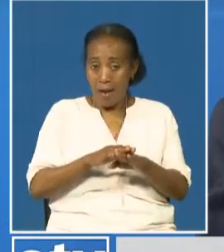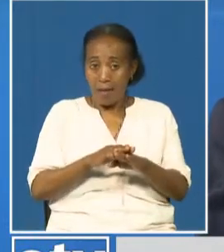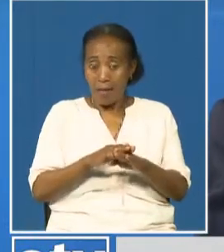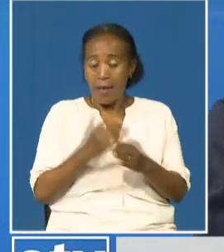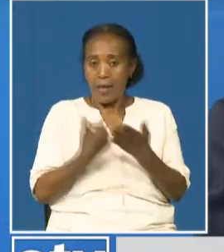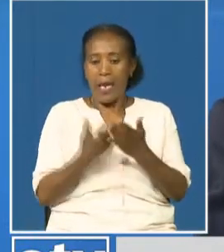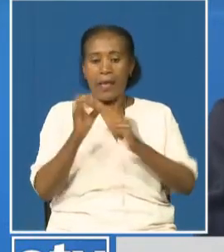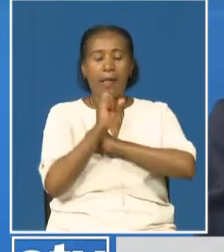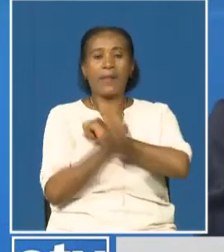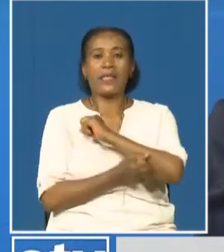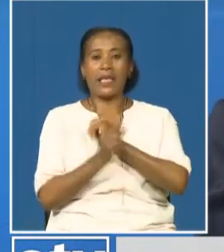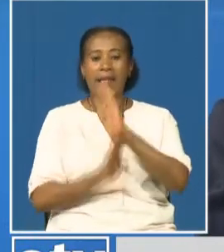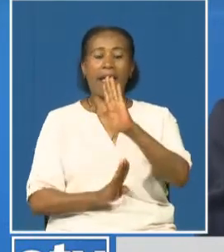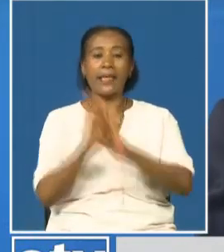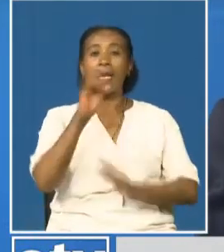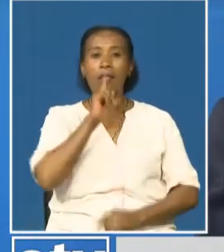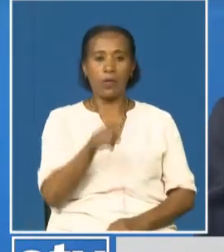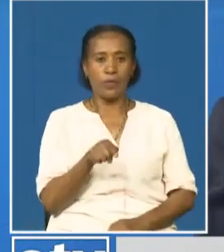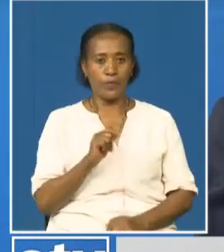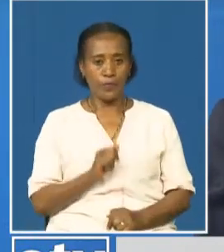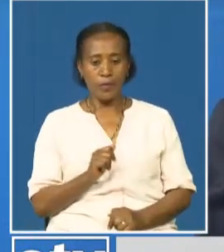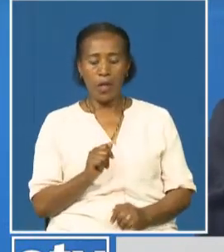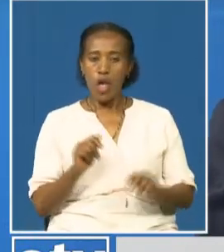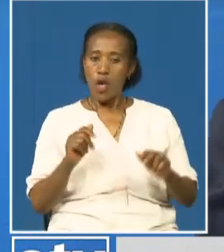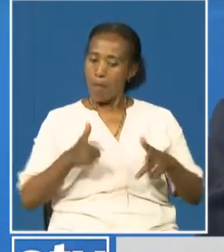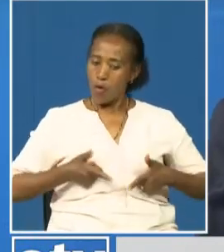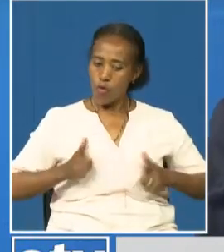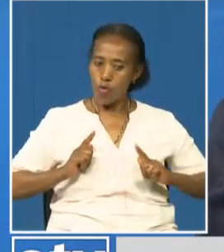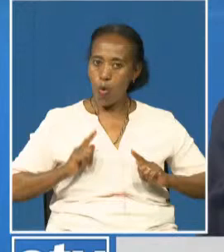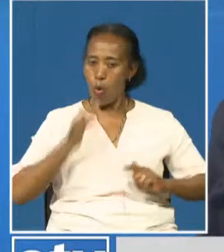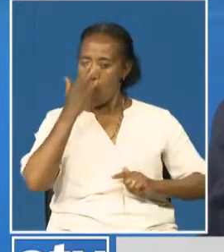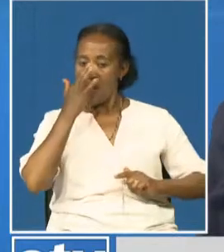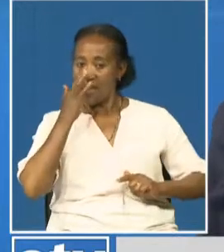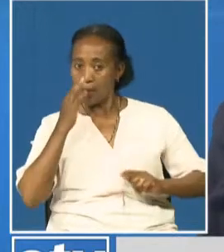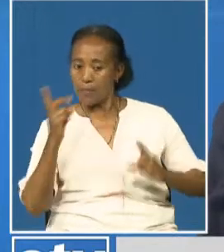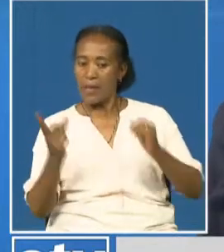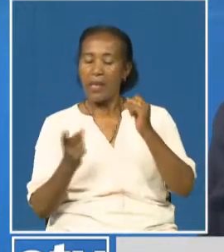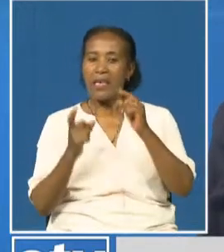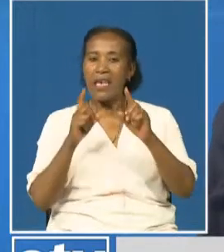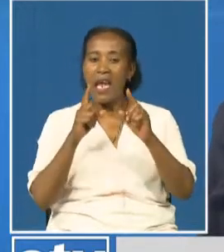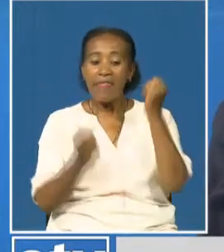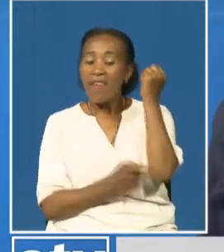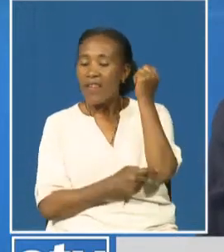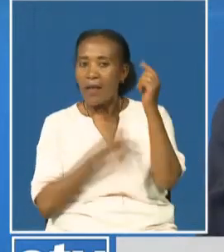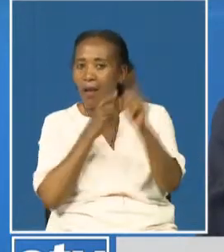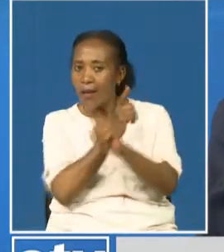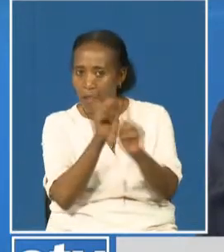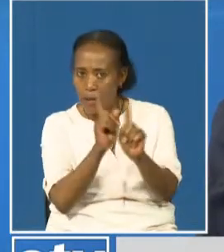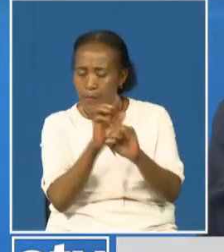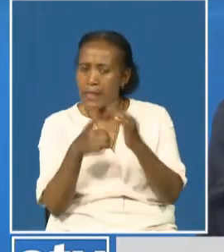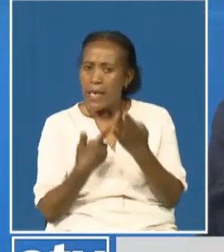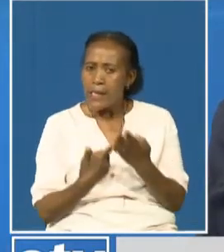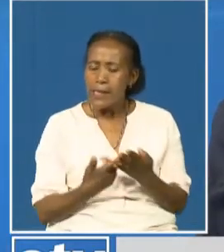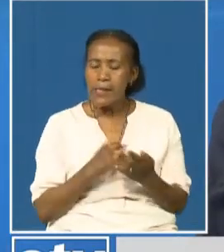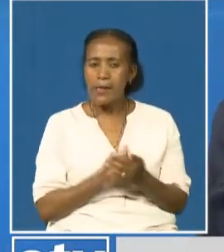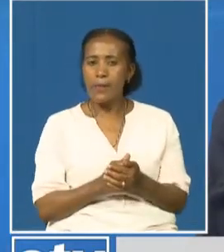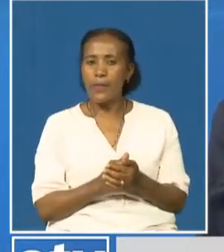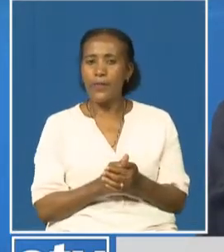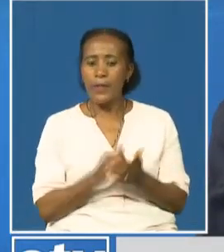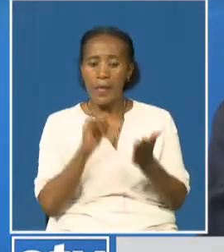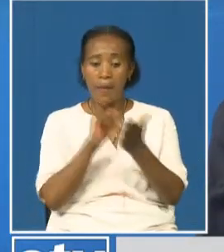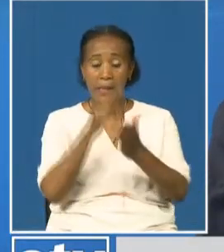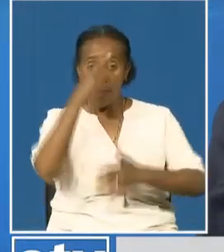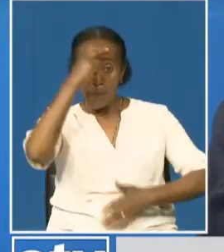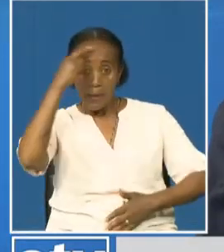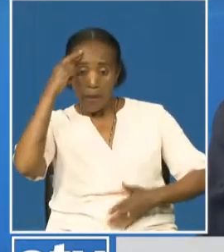ላይ ብቻ የተመሰረተ እድገት ነው በኑሮ በልምድ የተፈተነ አይደለም ስለዚህ